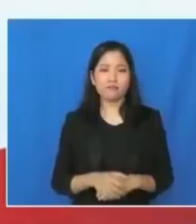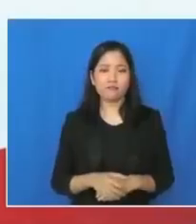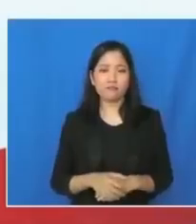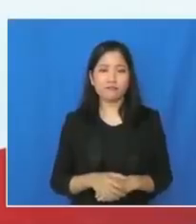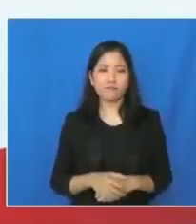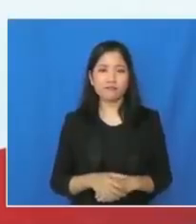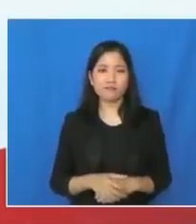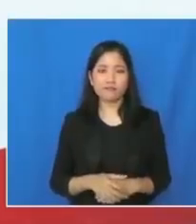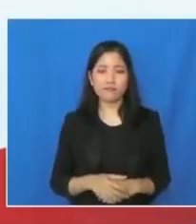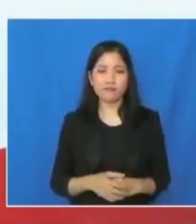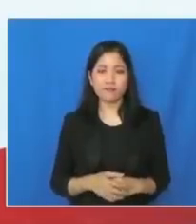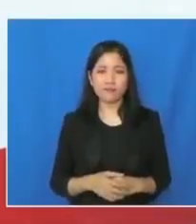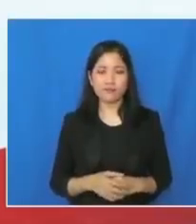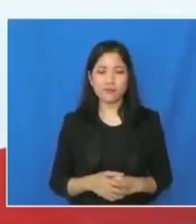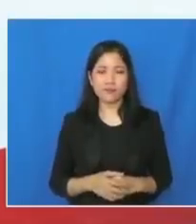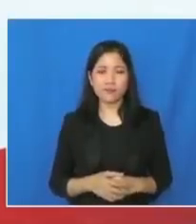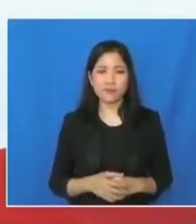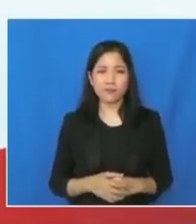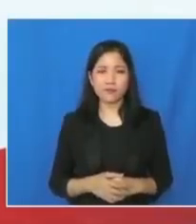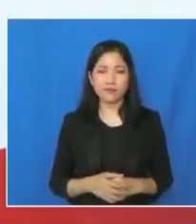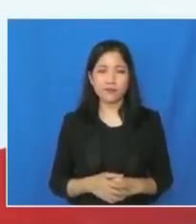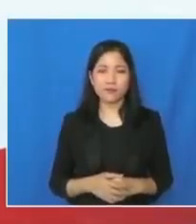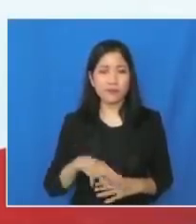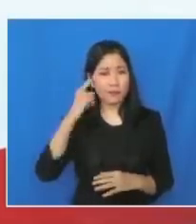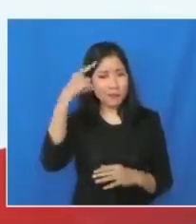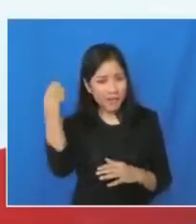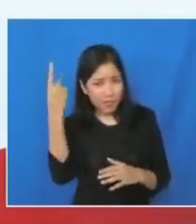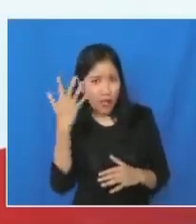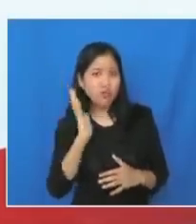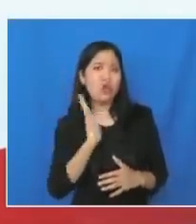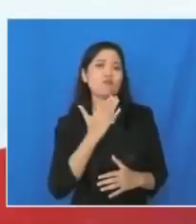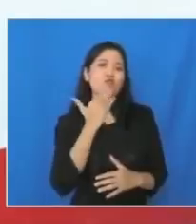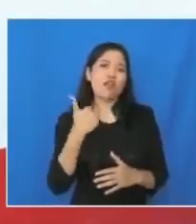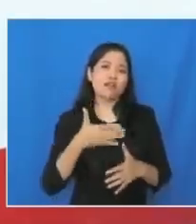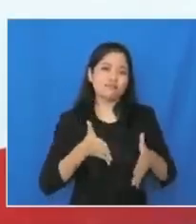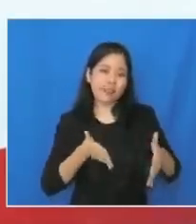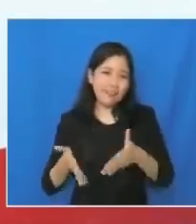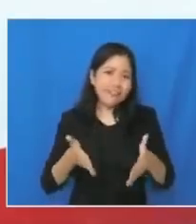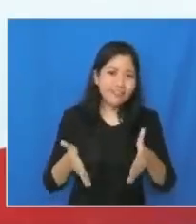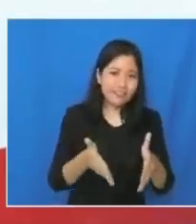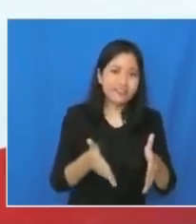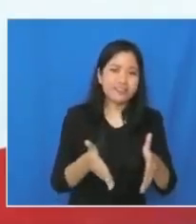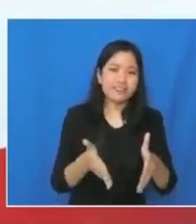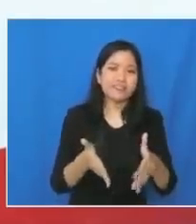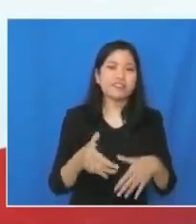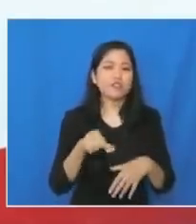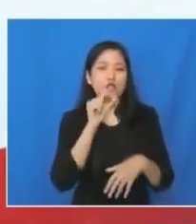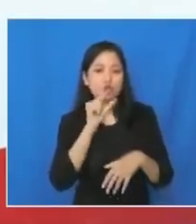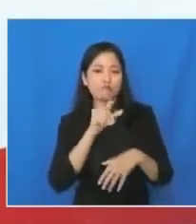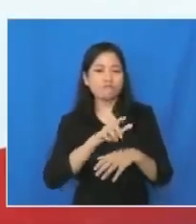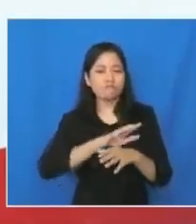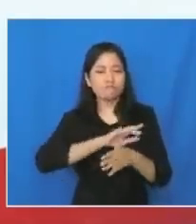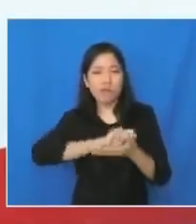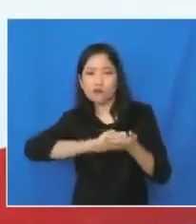Secara mendasar, pemerintah telah menyusun strategi untuk